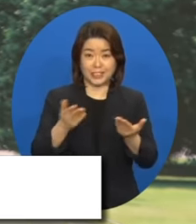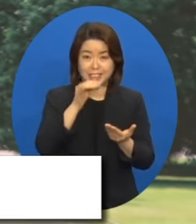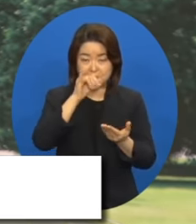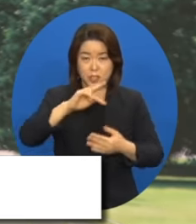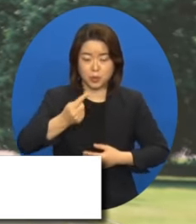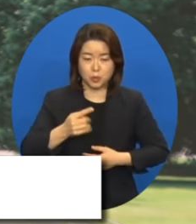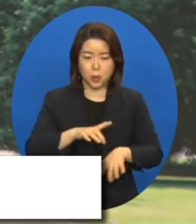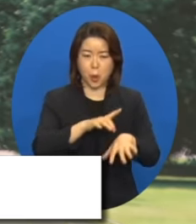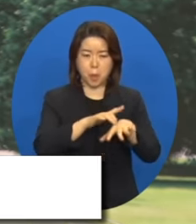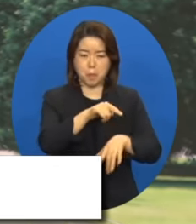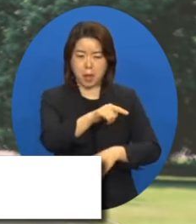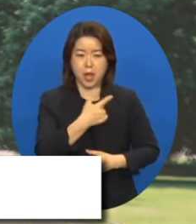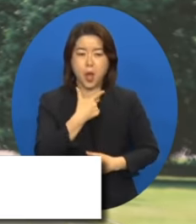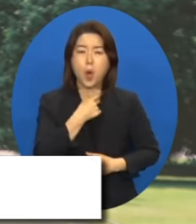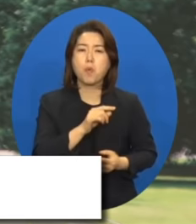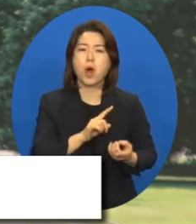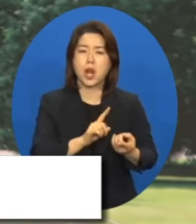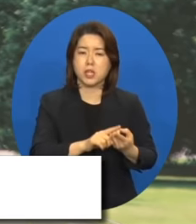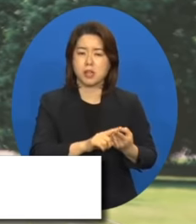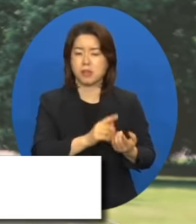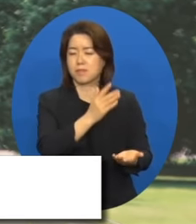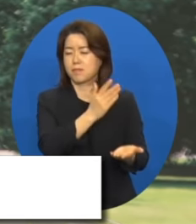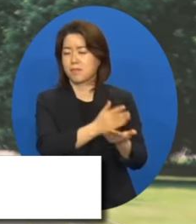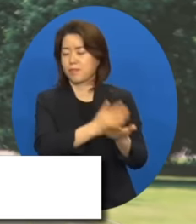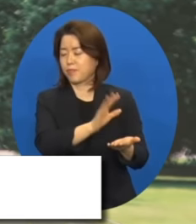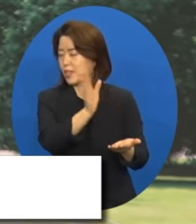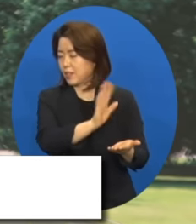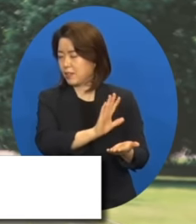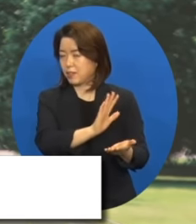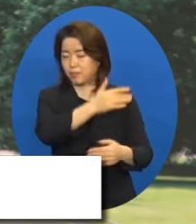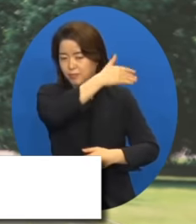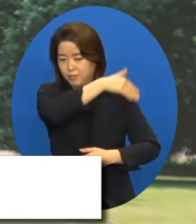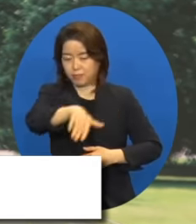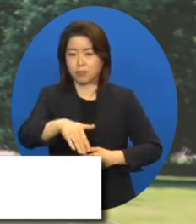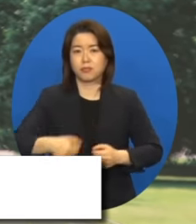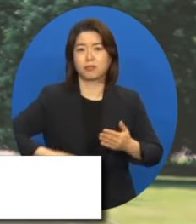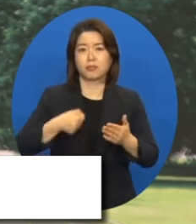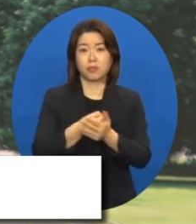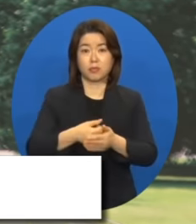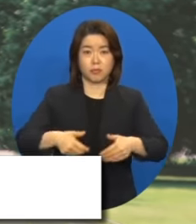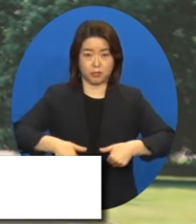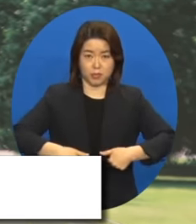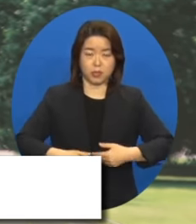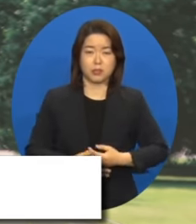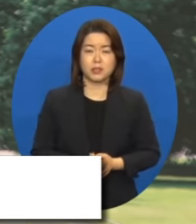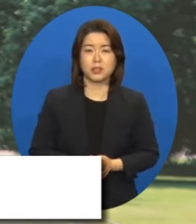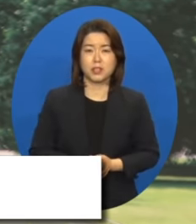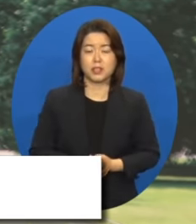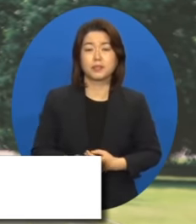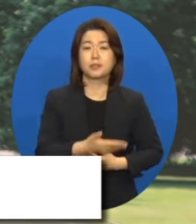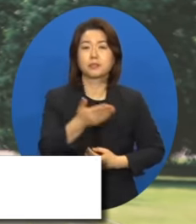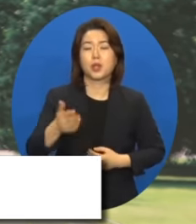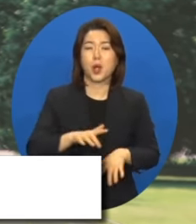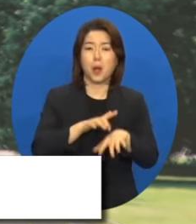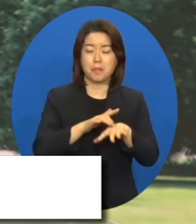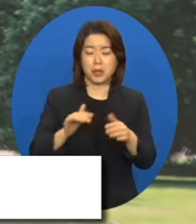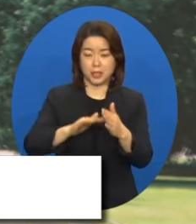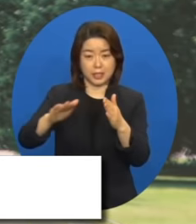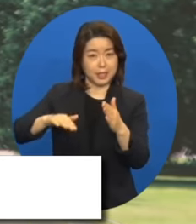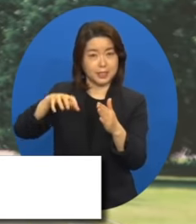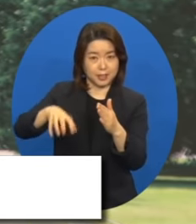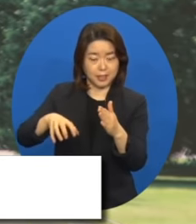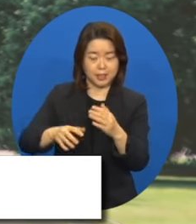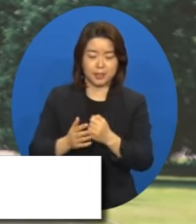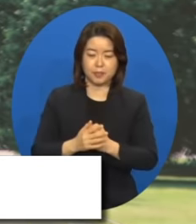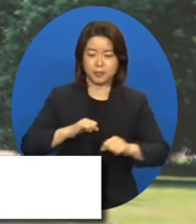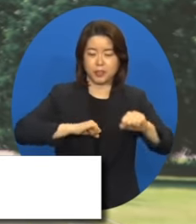마귀가 원하는 대로는 안 할 거야 하는 결단이 필요합니다. 여러분 마귀가 가정 안에